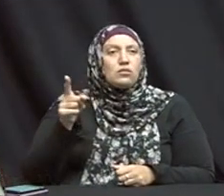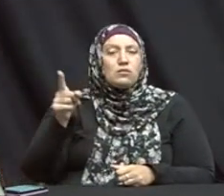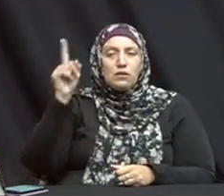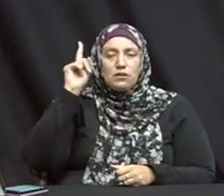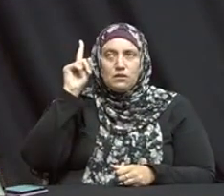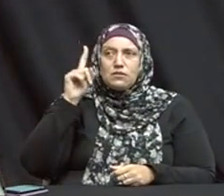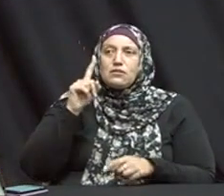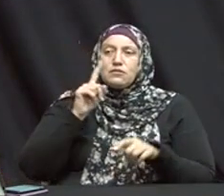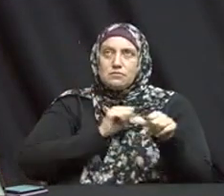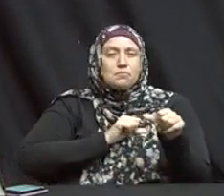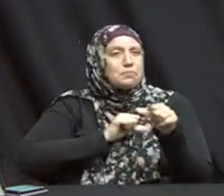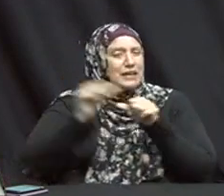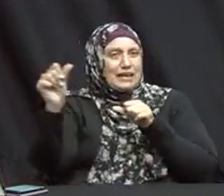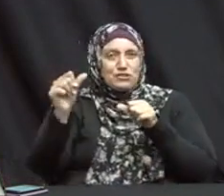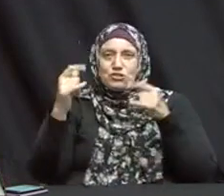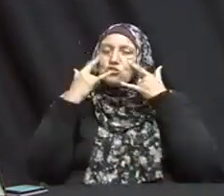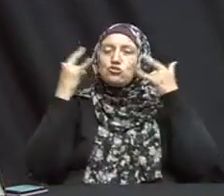ممنون